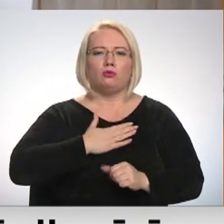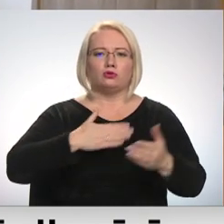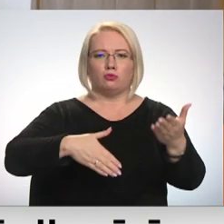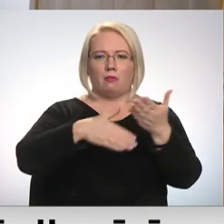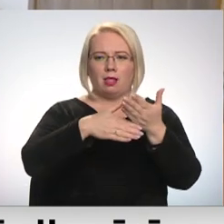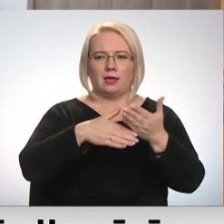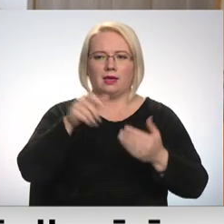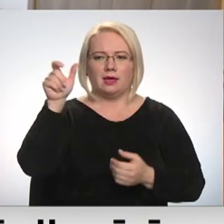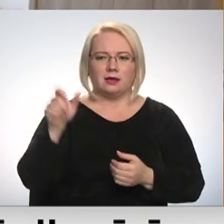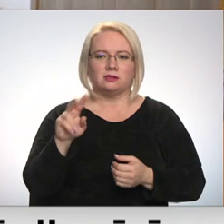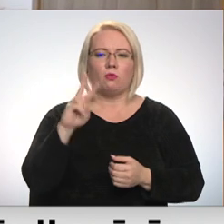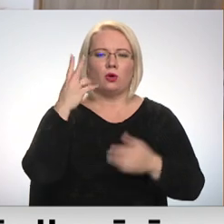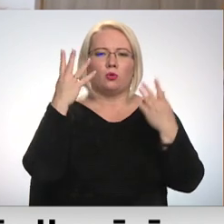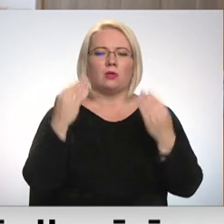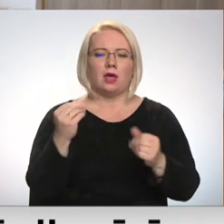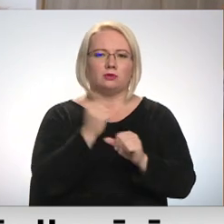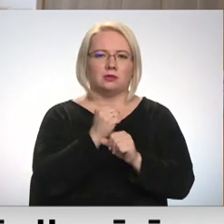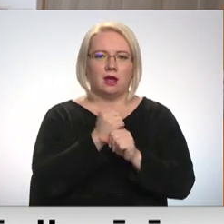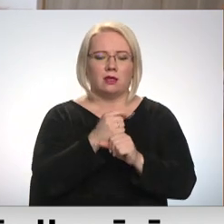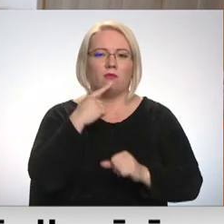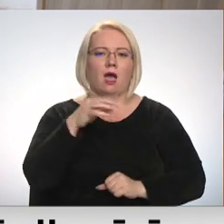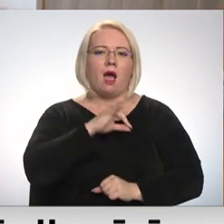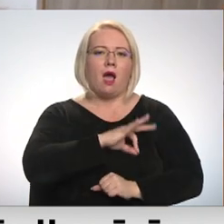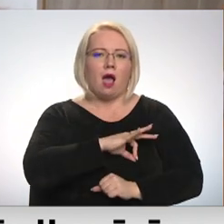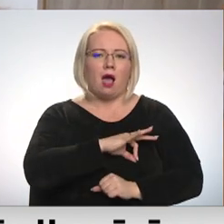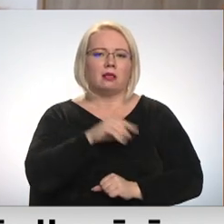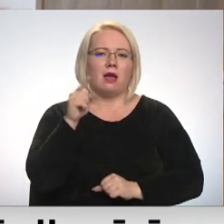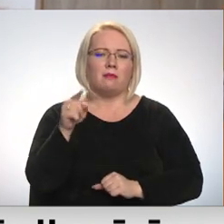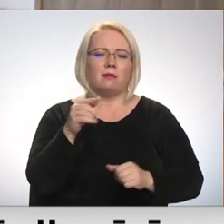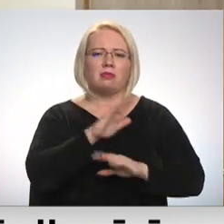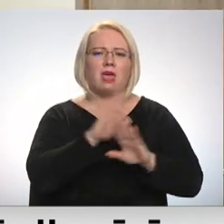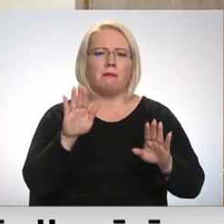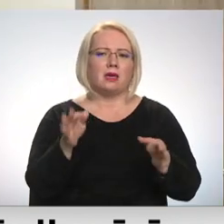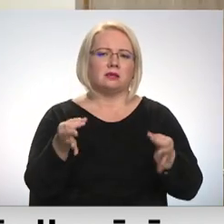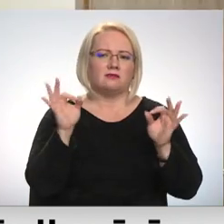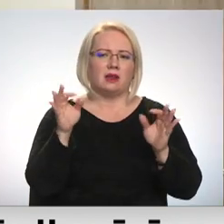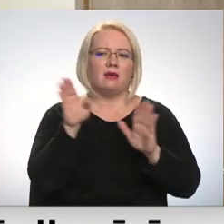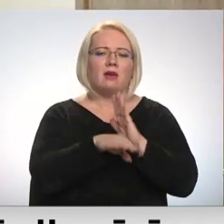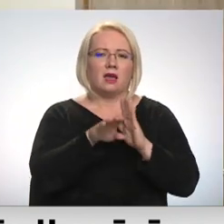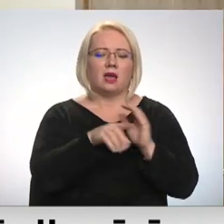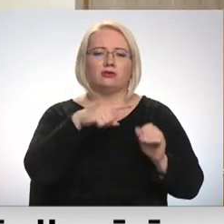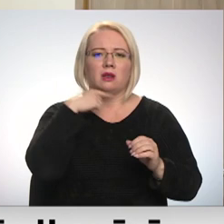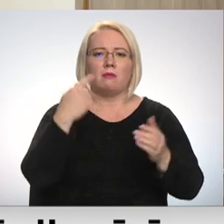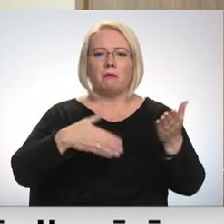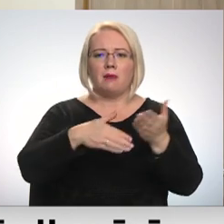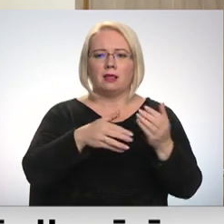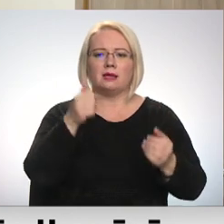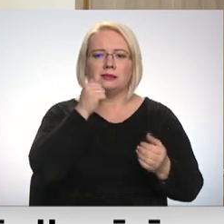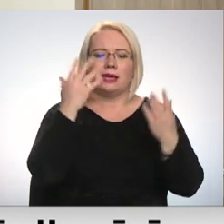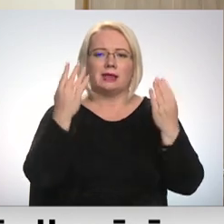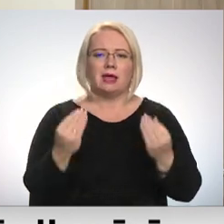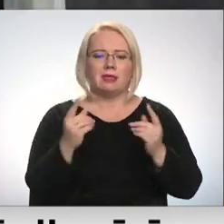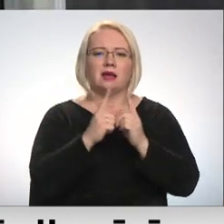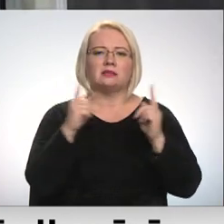mācās otro dienu, jā. Atalgojums Mārtiņam Ainim Rogam nebija svarīgs. Vienkārši gribējis palīdzēt. Ikdienā viņš ir